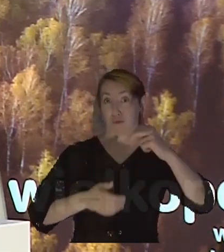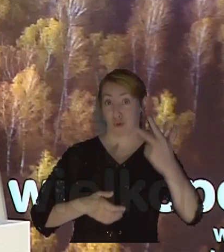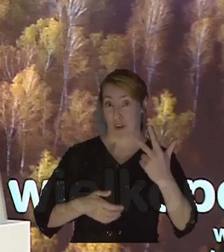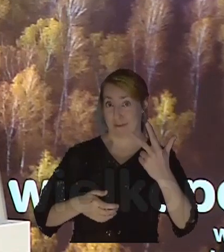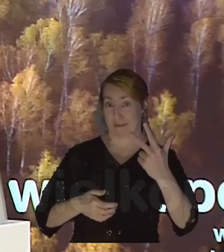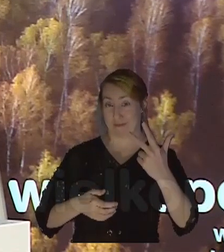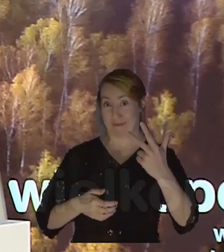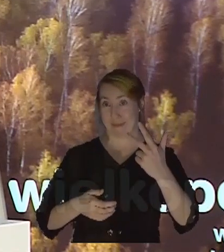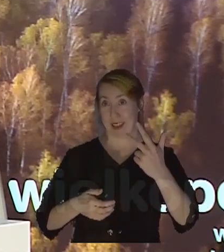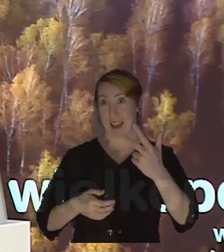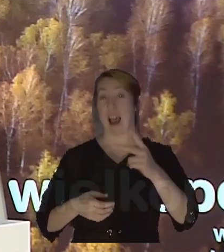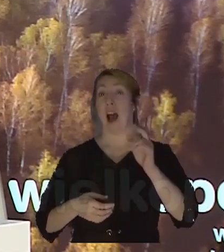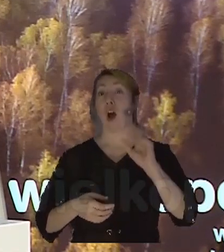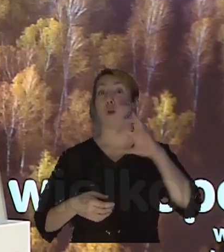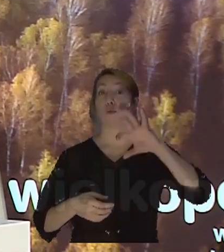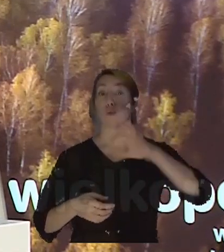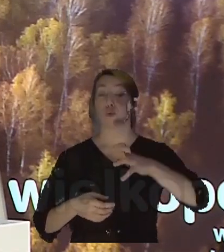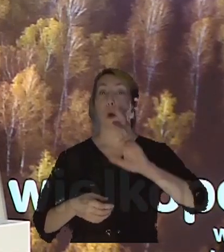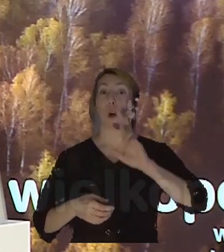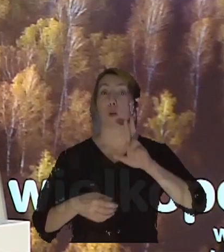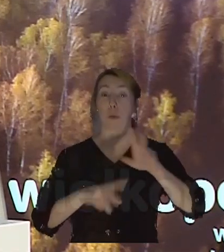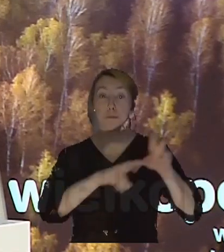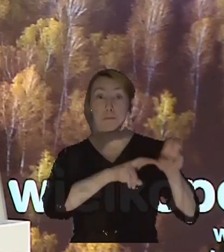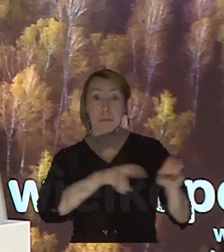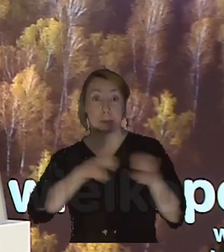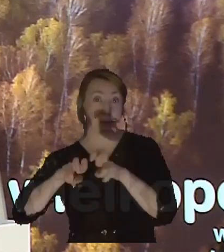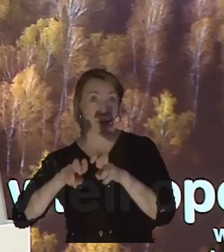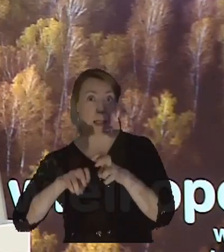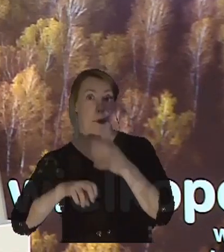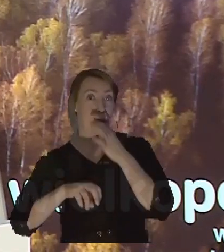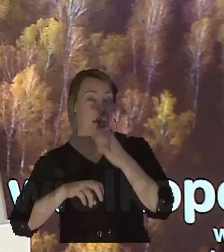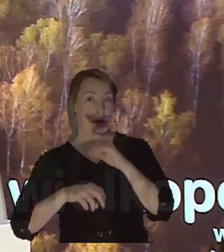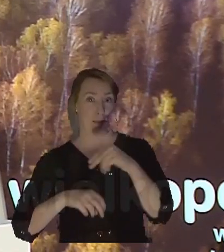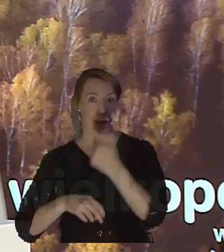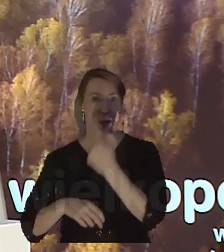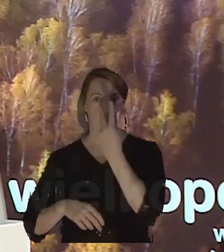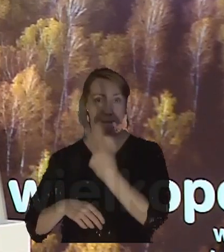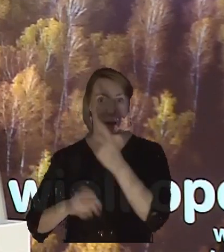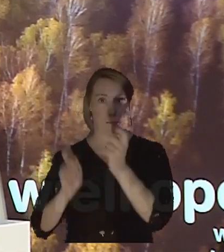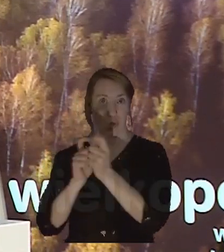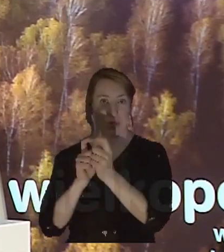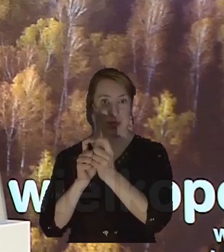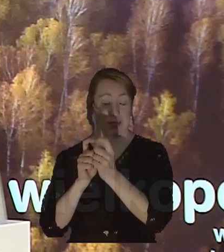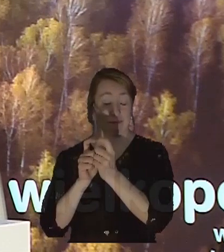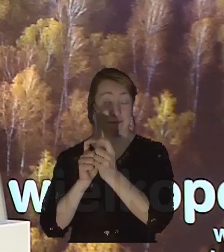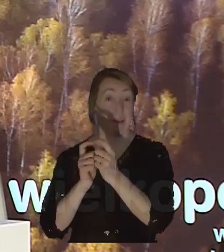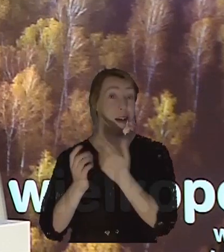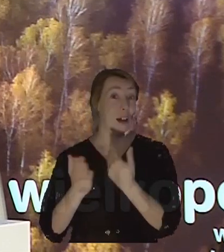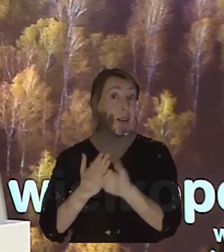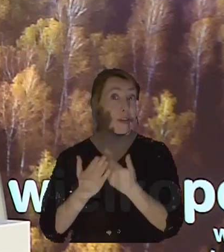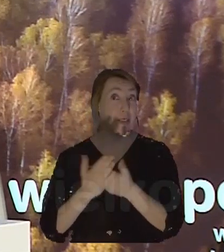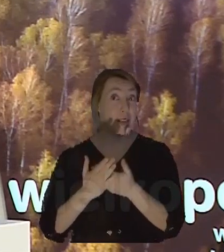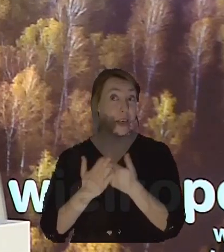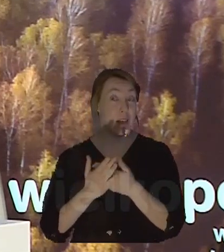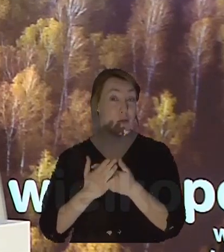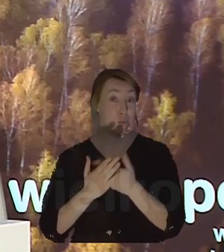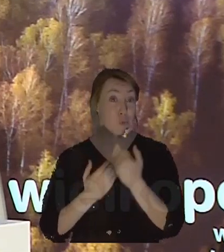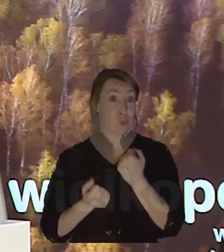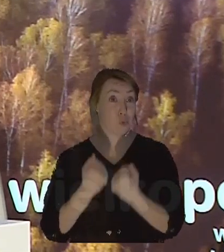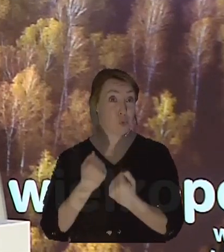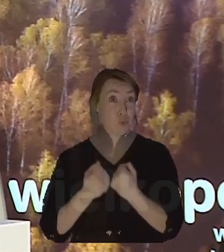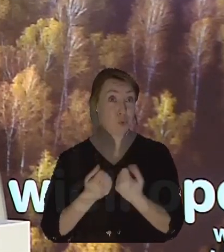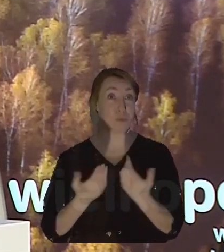a grupa, która przejmuje pytania, dostaje 2 punkty. Dlaczego to jest takie